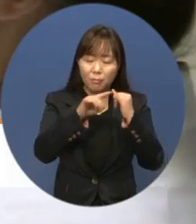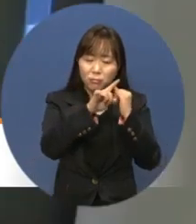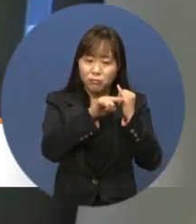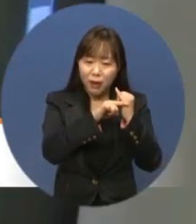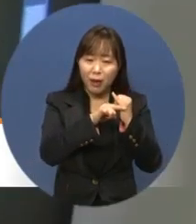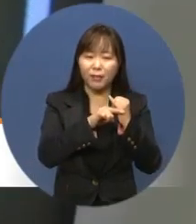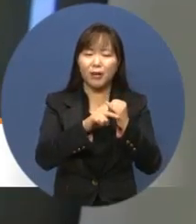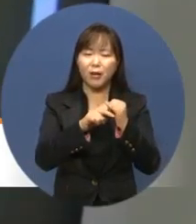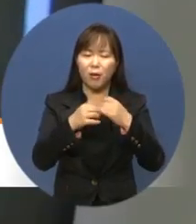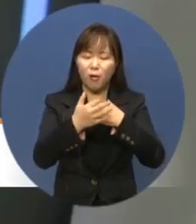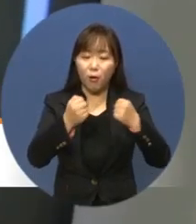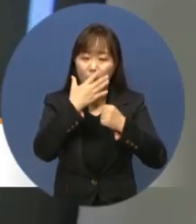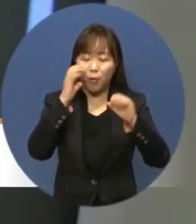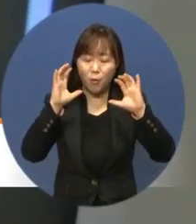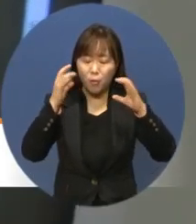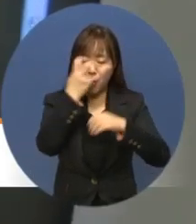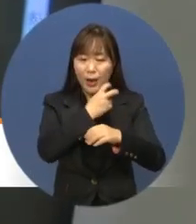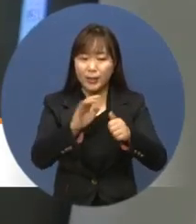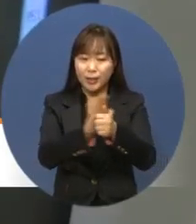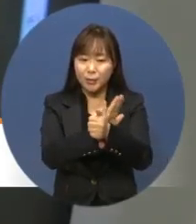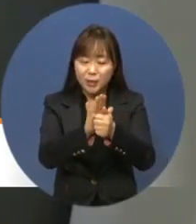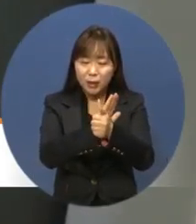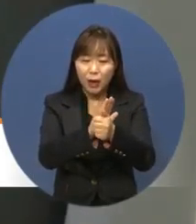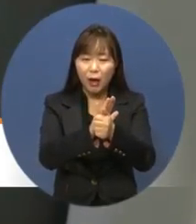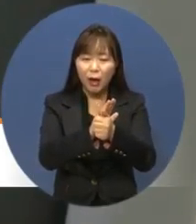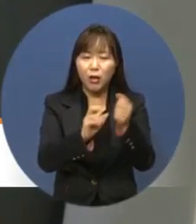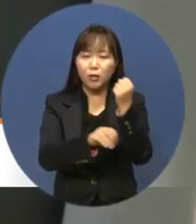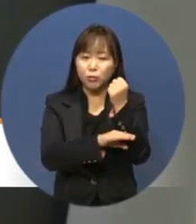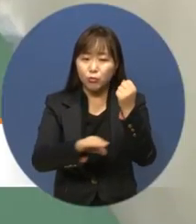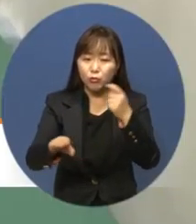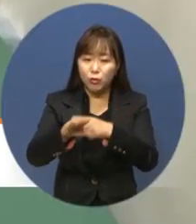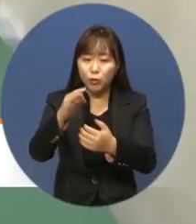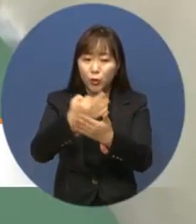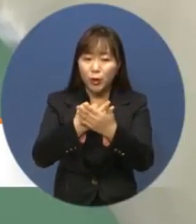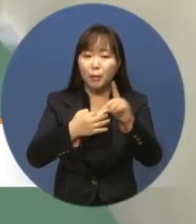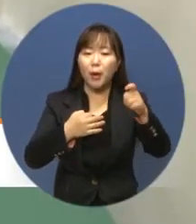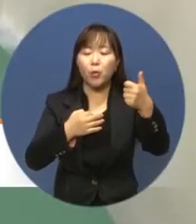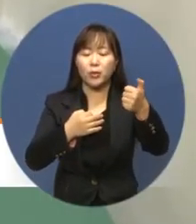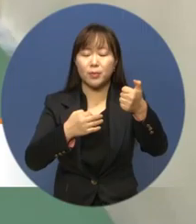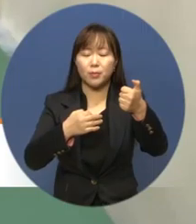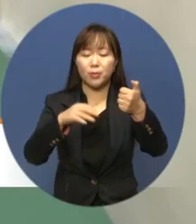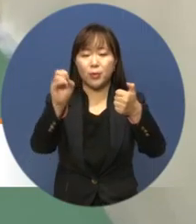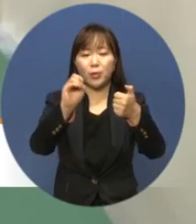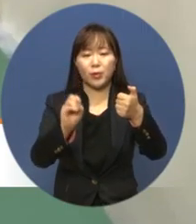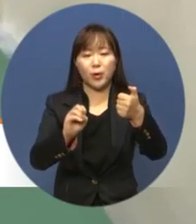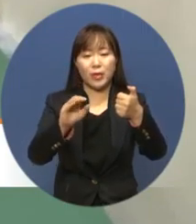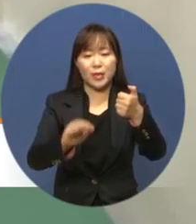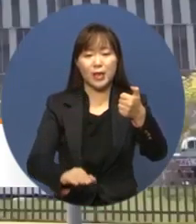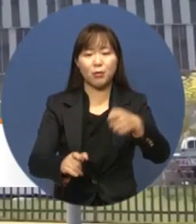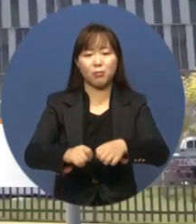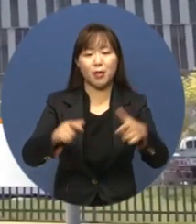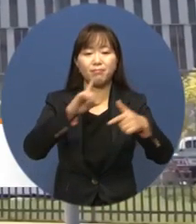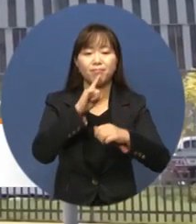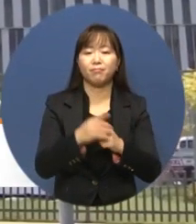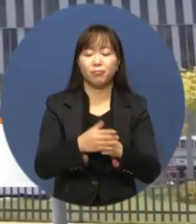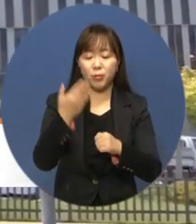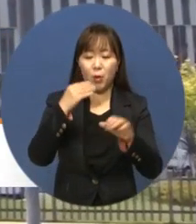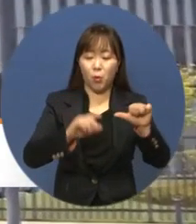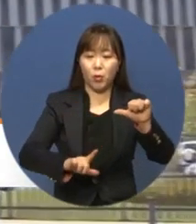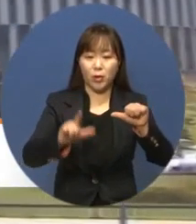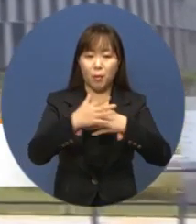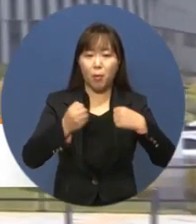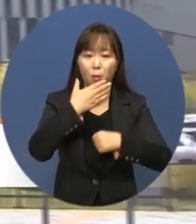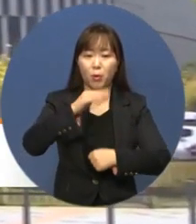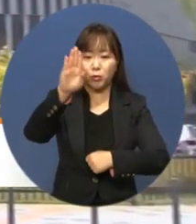서비스 지원 대상이 기존 중위 소득 150% 이하로 확대 됩니다 치안 5일 보건복지부는